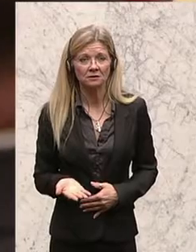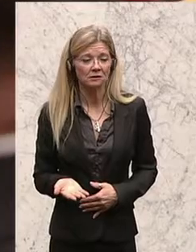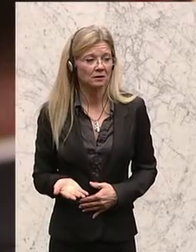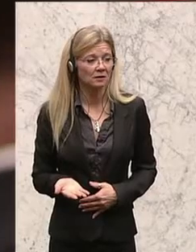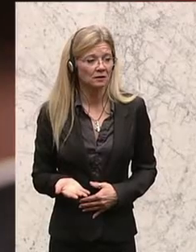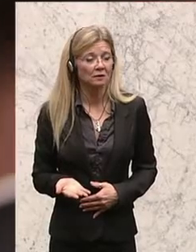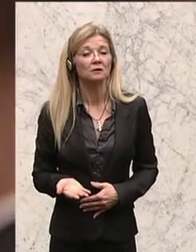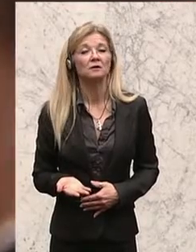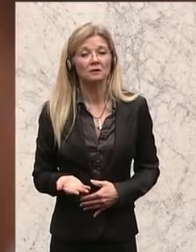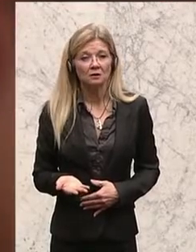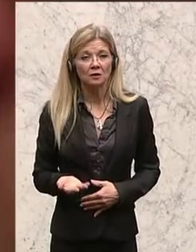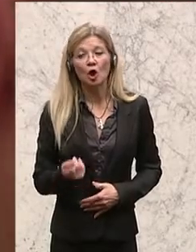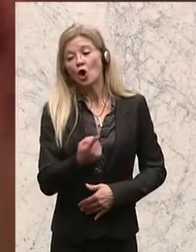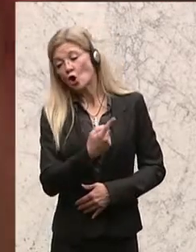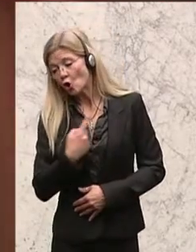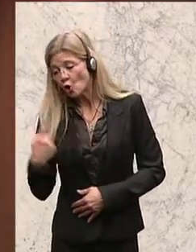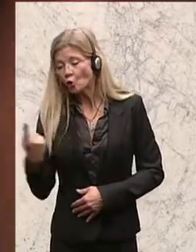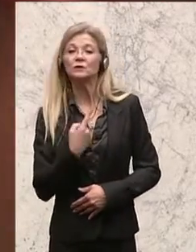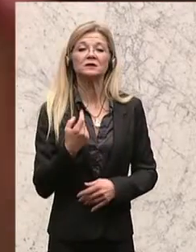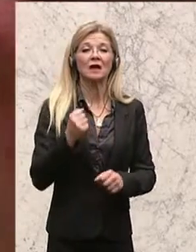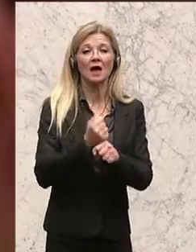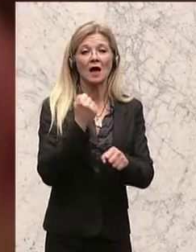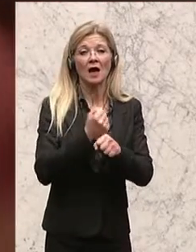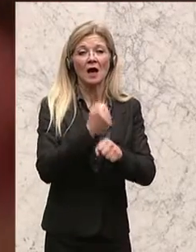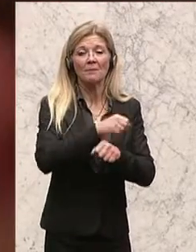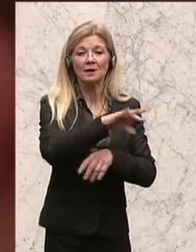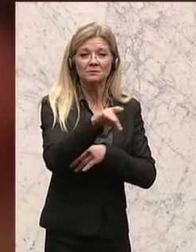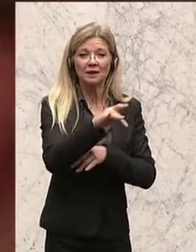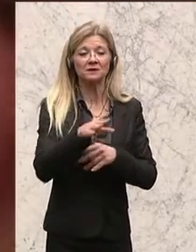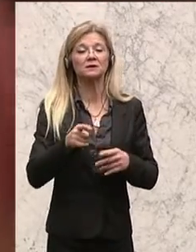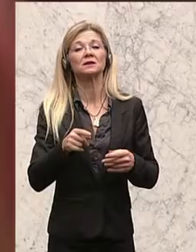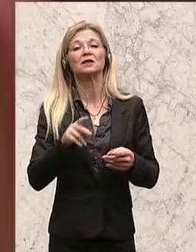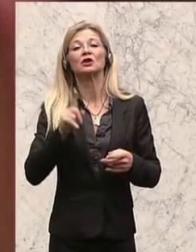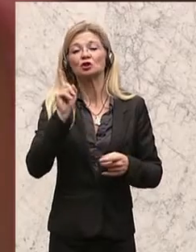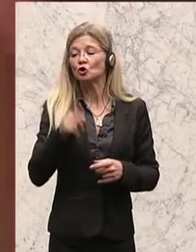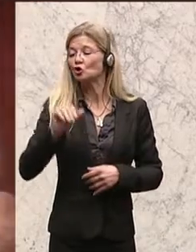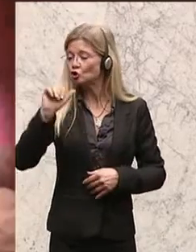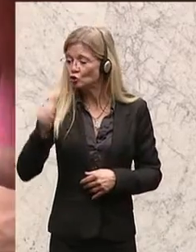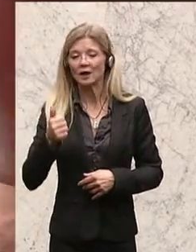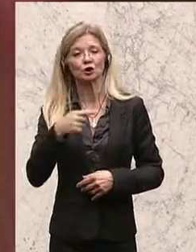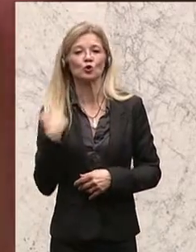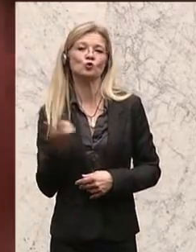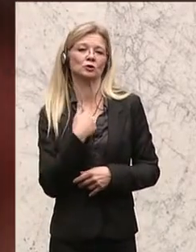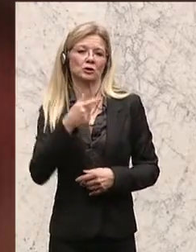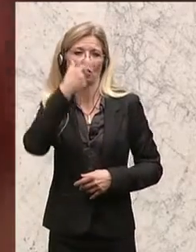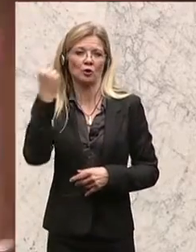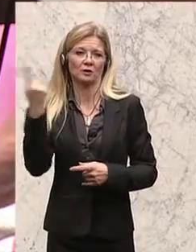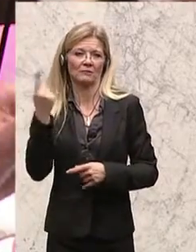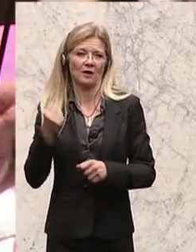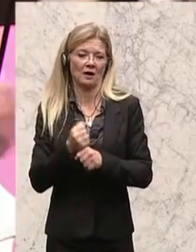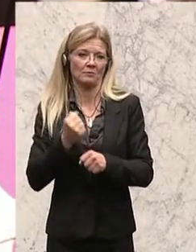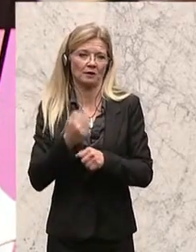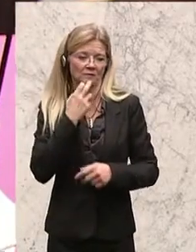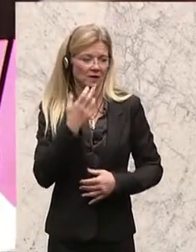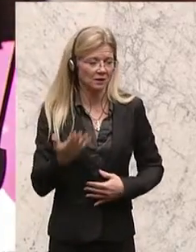unsere unsere arbeitsplätze unsere arbeitnehmer sollten zunächst einmal unseren arbeitsplätzen sein und ein punkt in diesem burgenländische modell